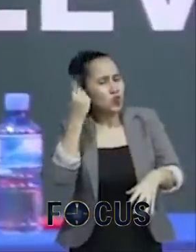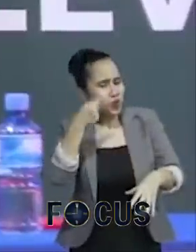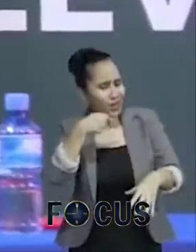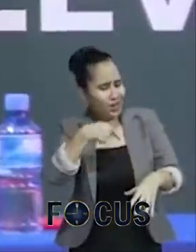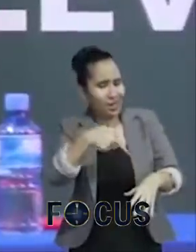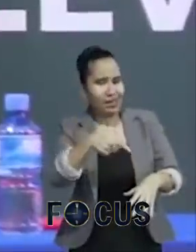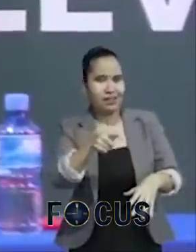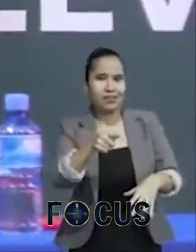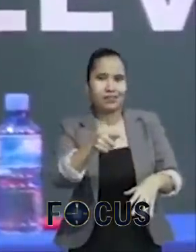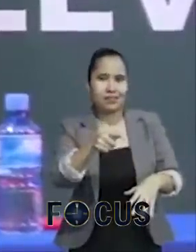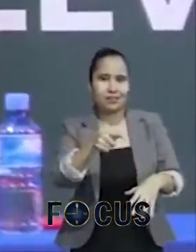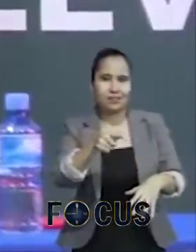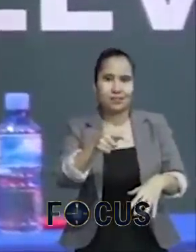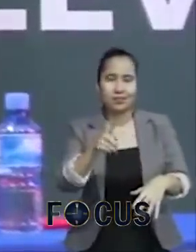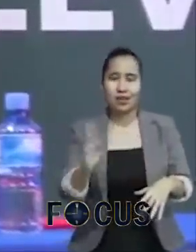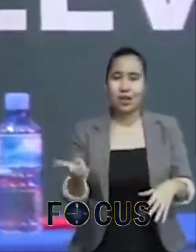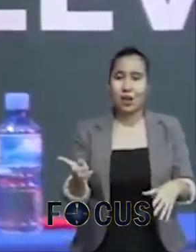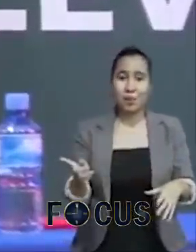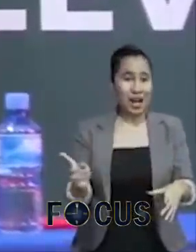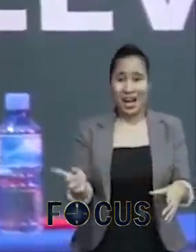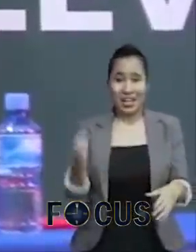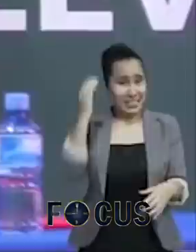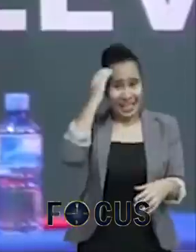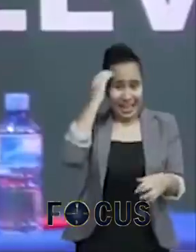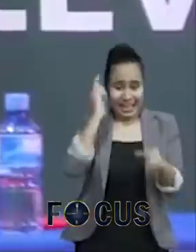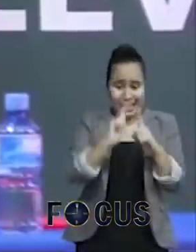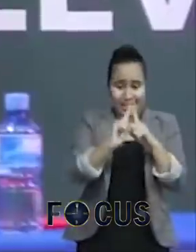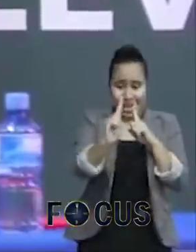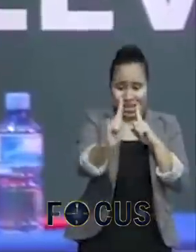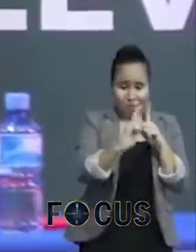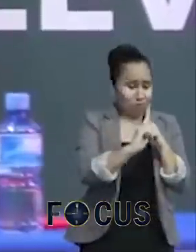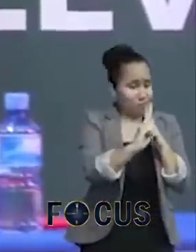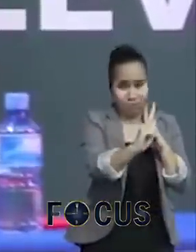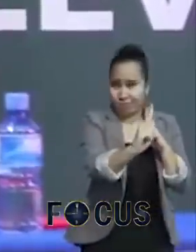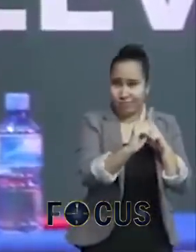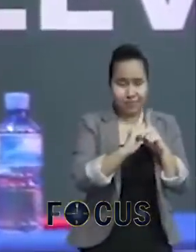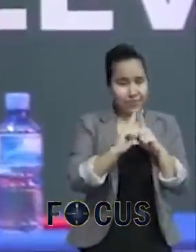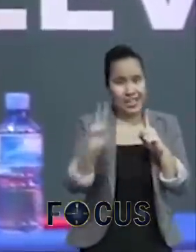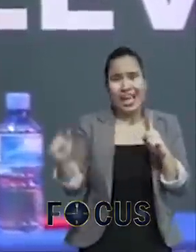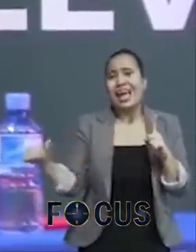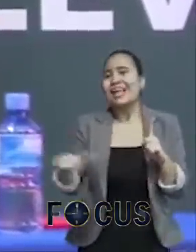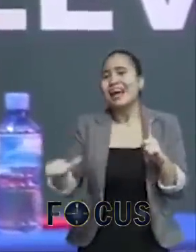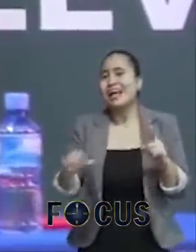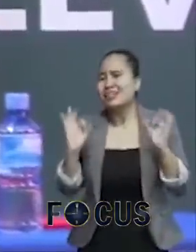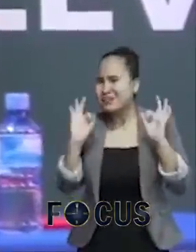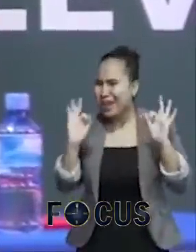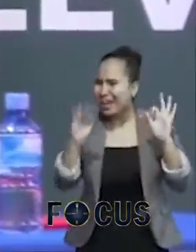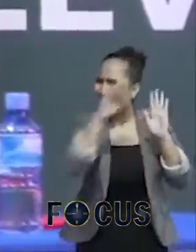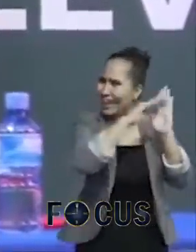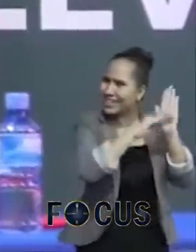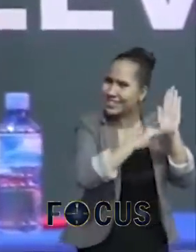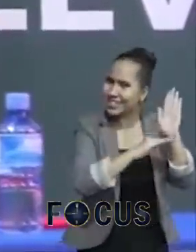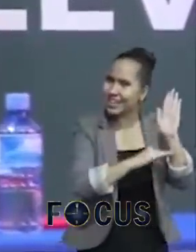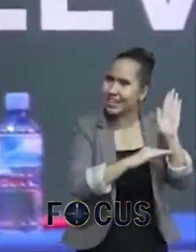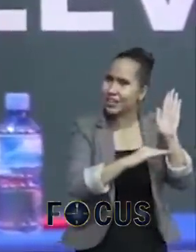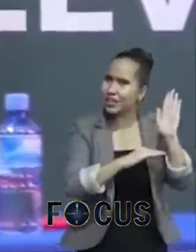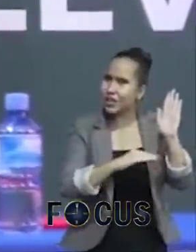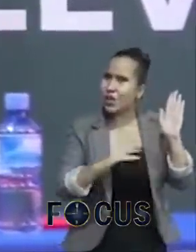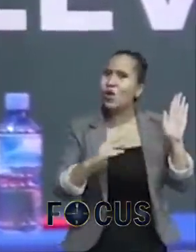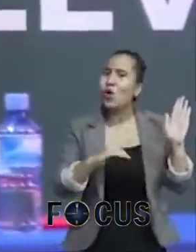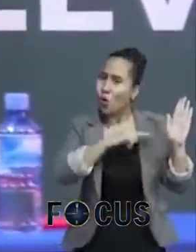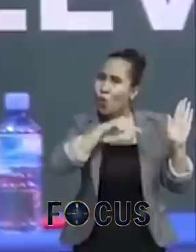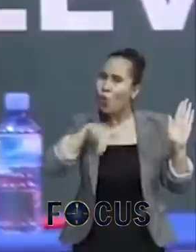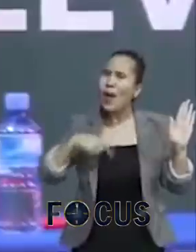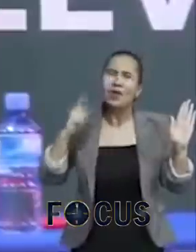begeven zonder sociale afstand in acht te nemen en ook andere veiligheidsvoorschriften waaraan wij ons nog